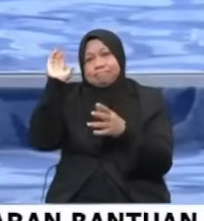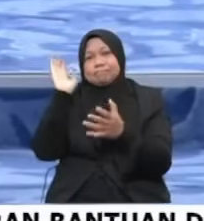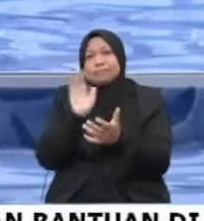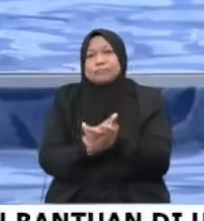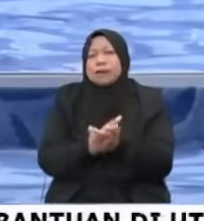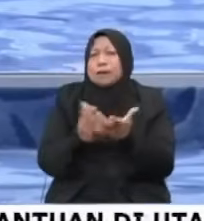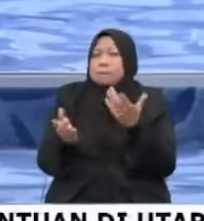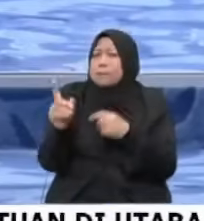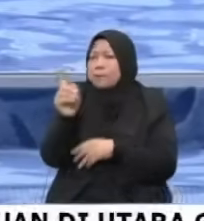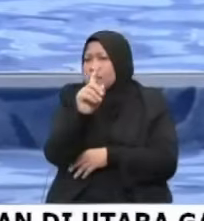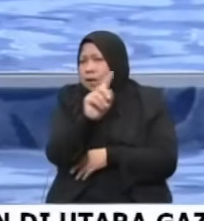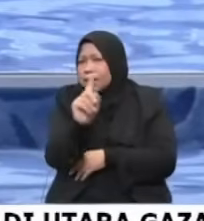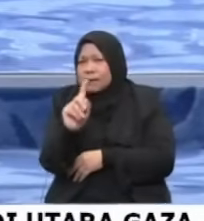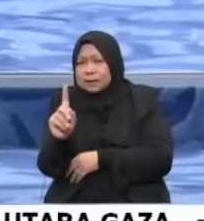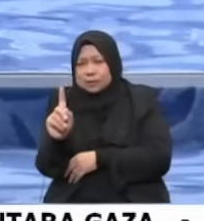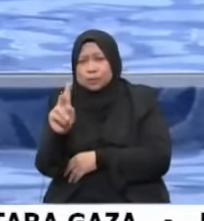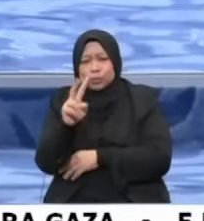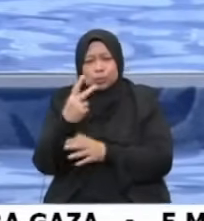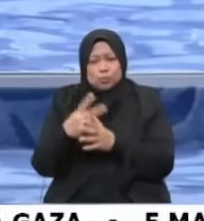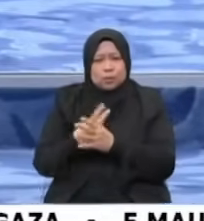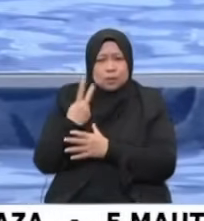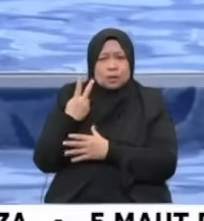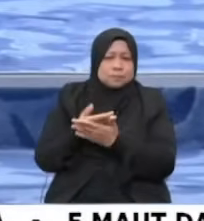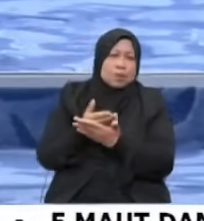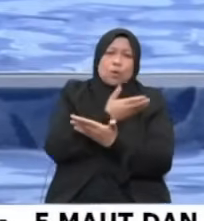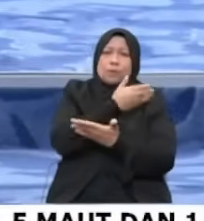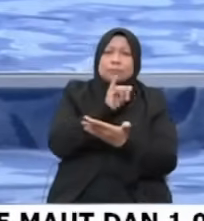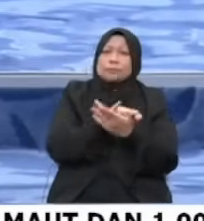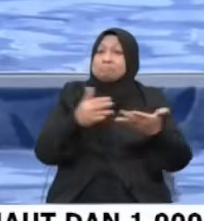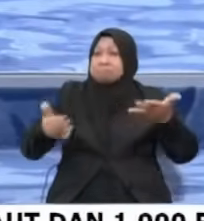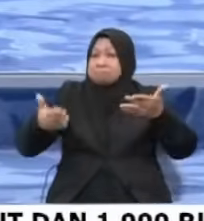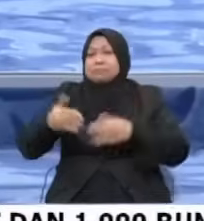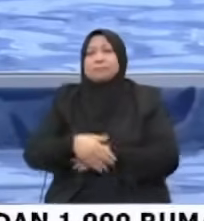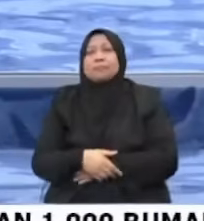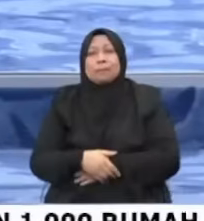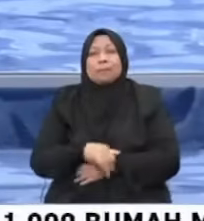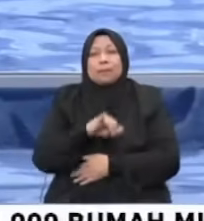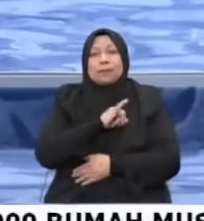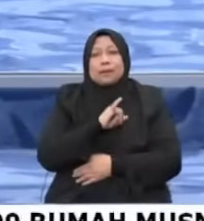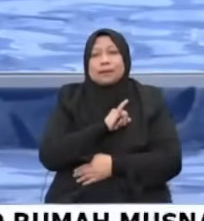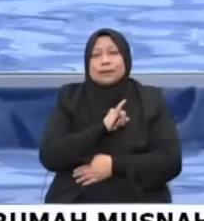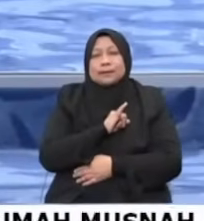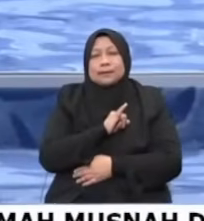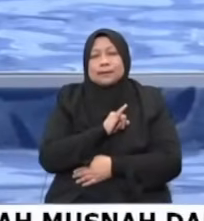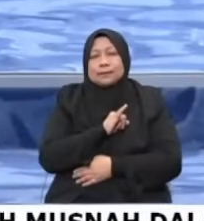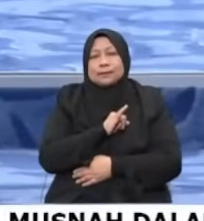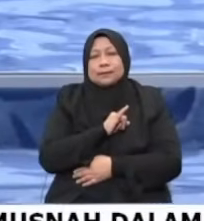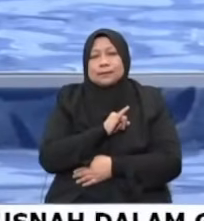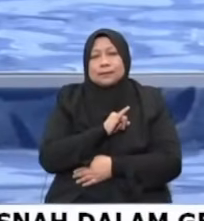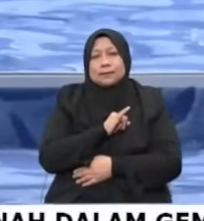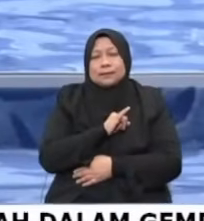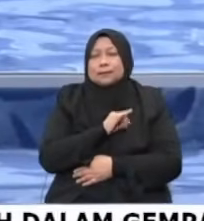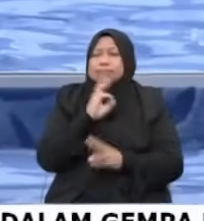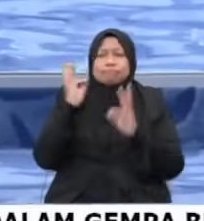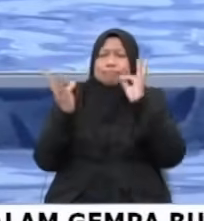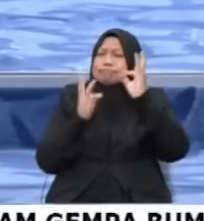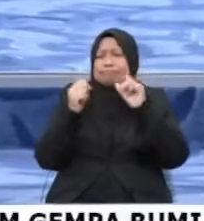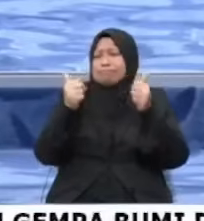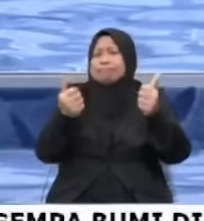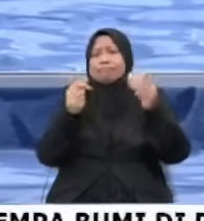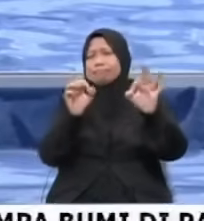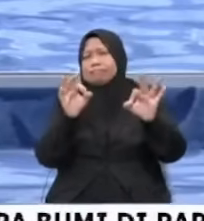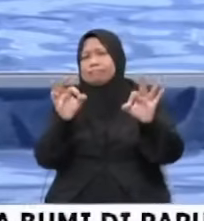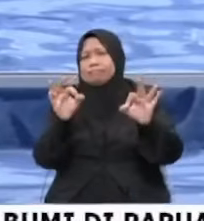ketimbang mana-mana dua bulan sebelumnya jadi saya tidak sangat risau